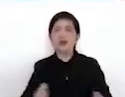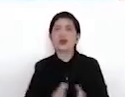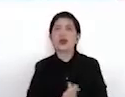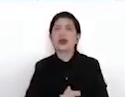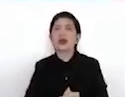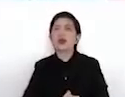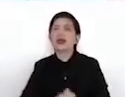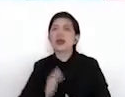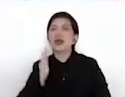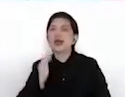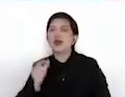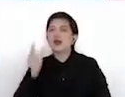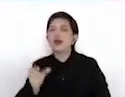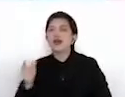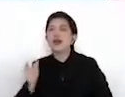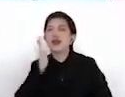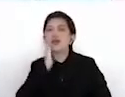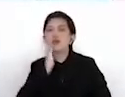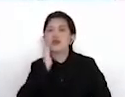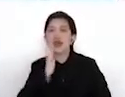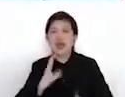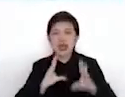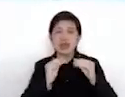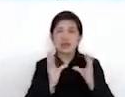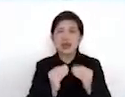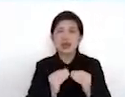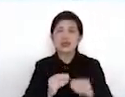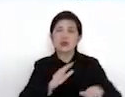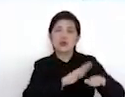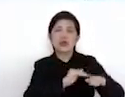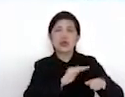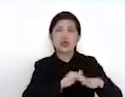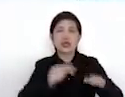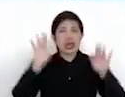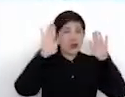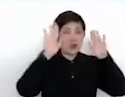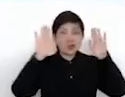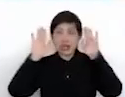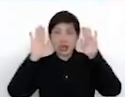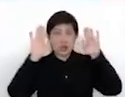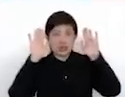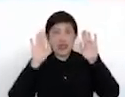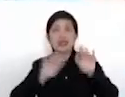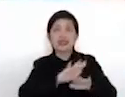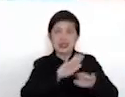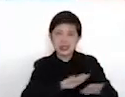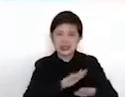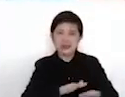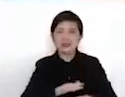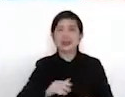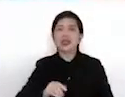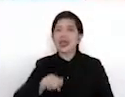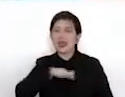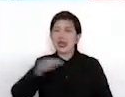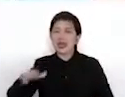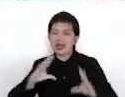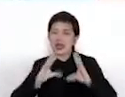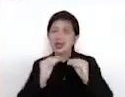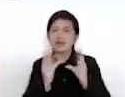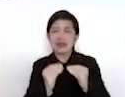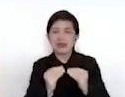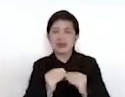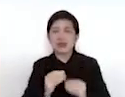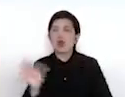panitia apa yang terjadi kebudayaan Betawi dilestarikan di panggung itu anak-anak rajin rapat daripada